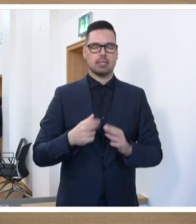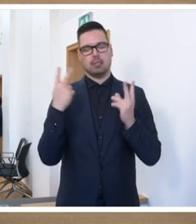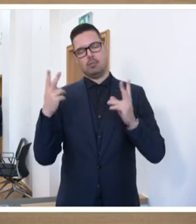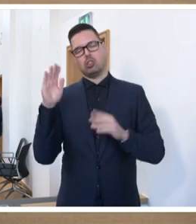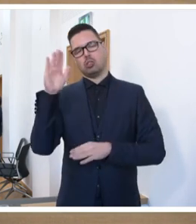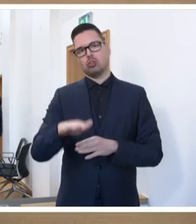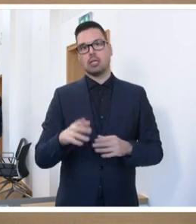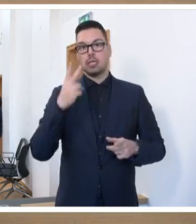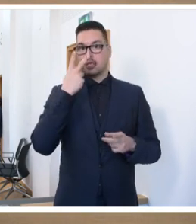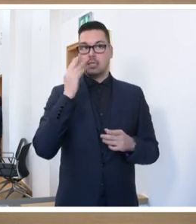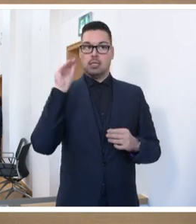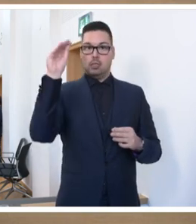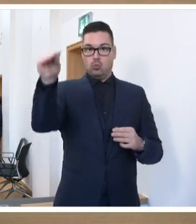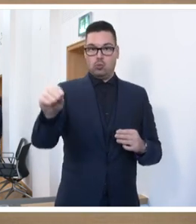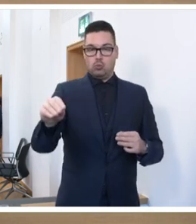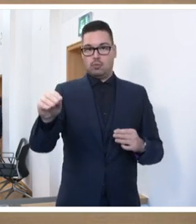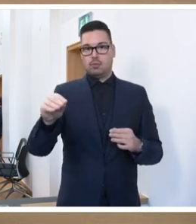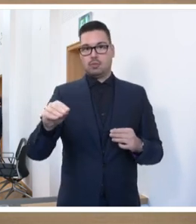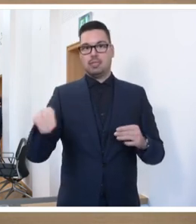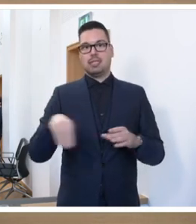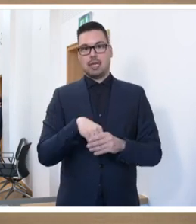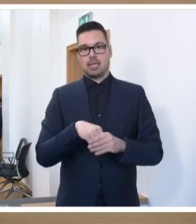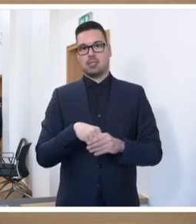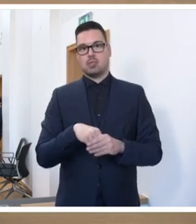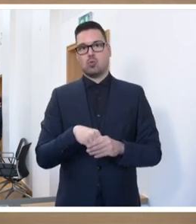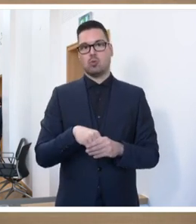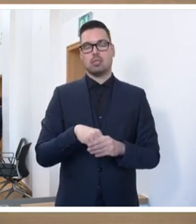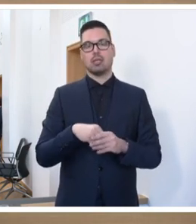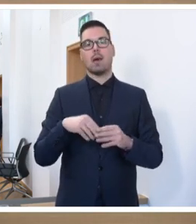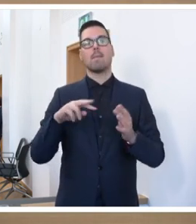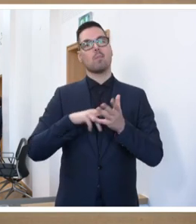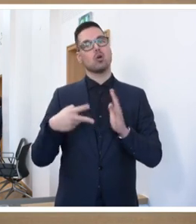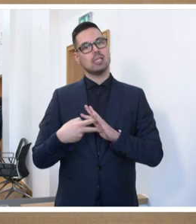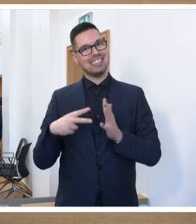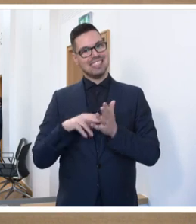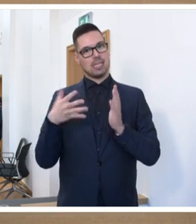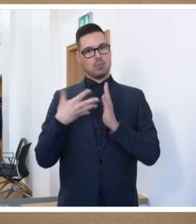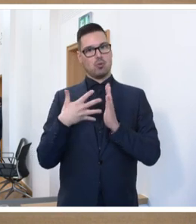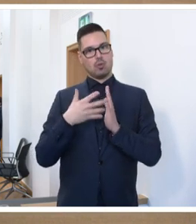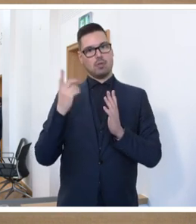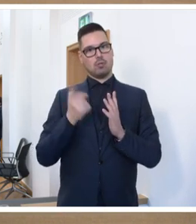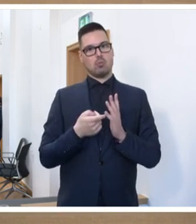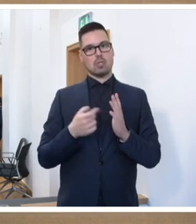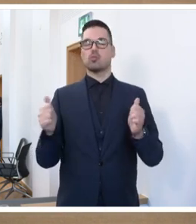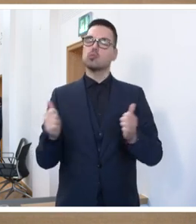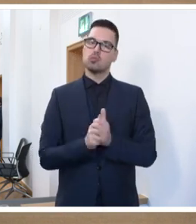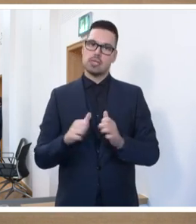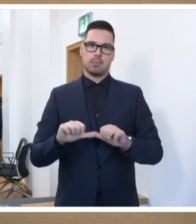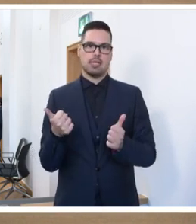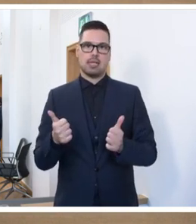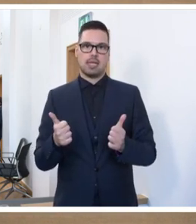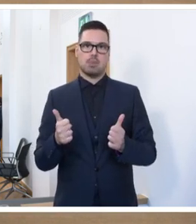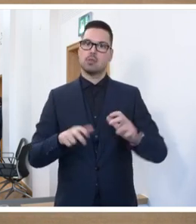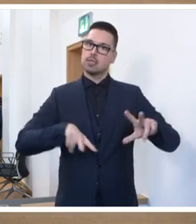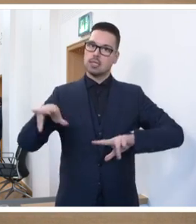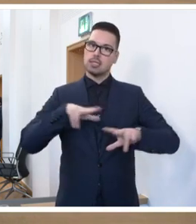Mit Blick in die Zukunft muss daher die Migrations- und Integrationspolitik in unserem Land auf den Prüfstand gestellt werden, aber auch das Zusammenleben und damit die Gesellschafts-